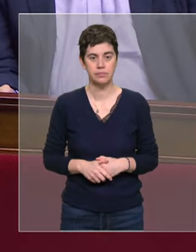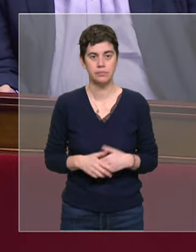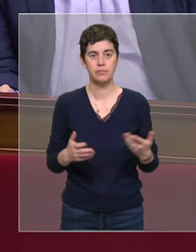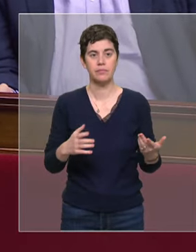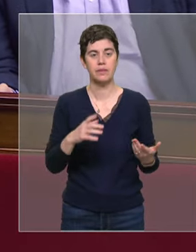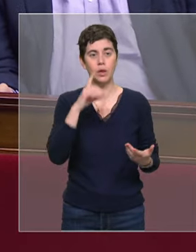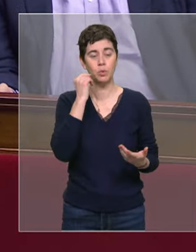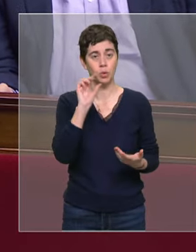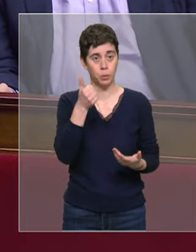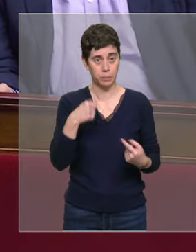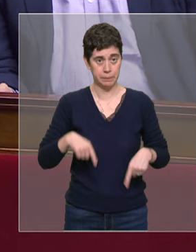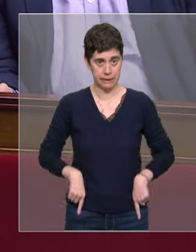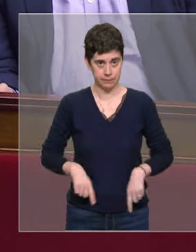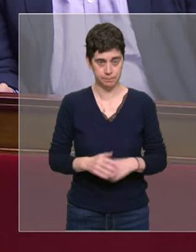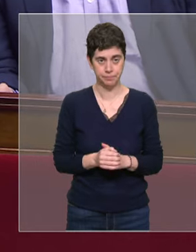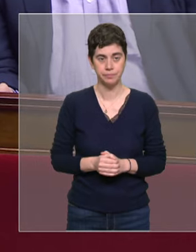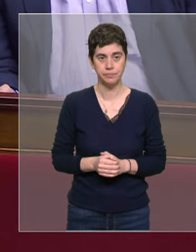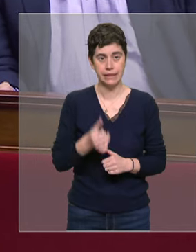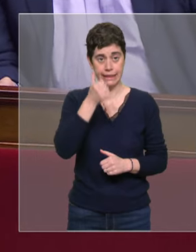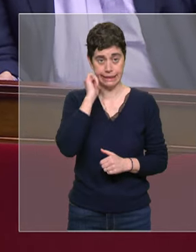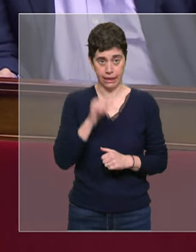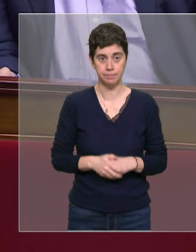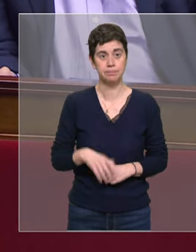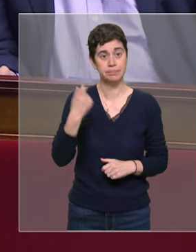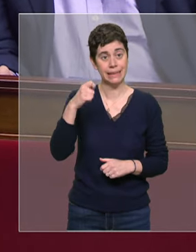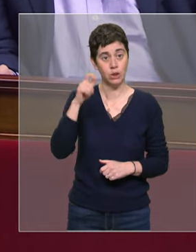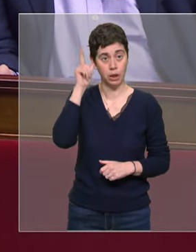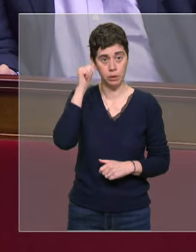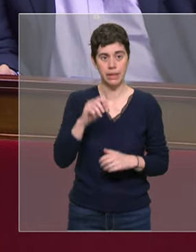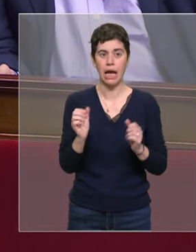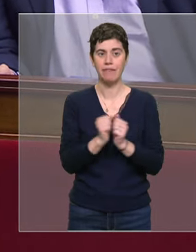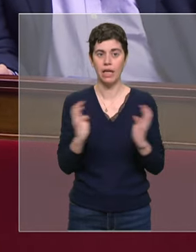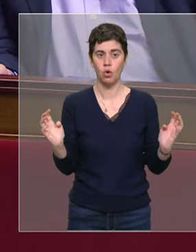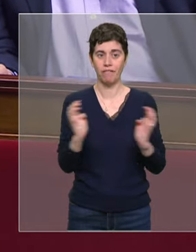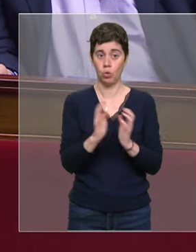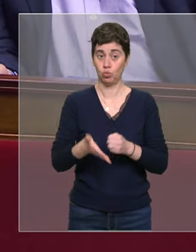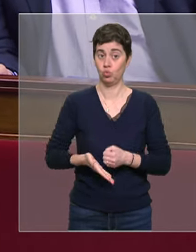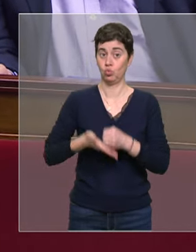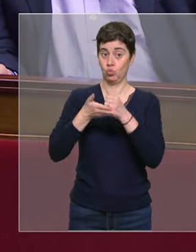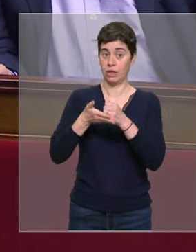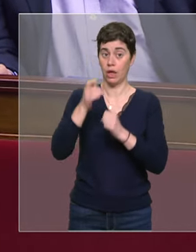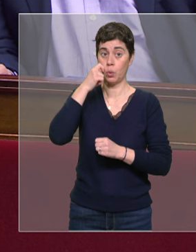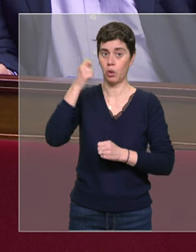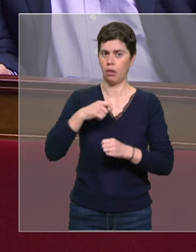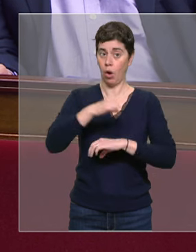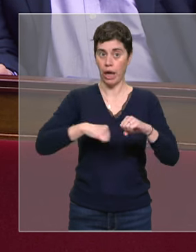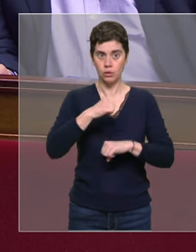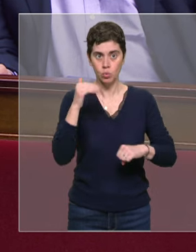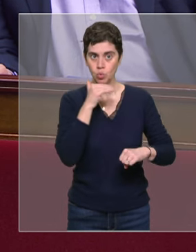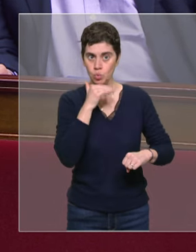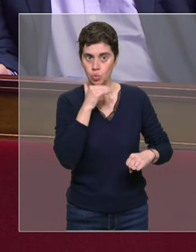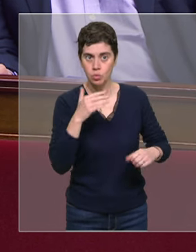Monsieur le Premier ministre, hier, le chef de l'État, lors de la conférence de soutien à l'Ukraine, organisée dans l'urgence,